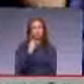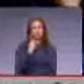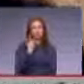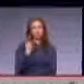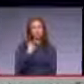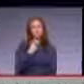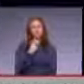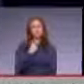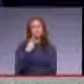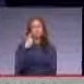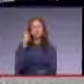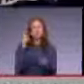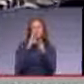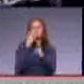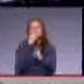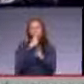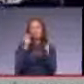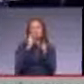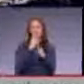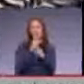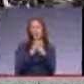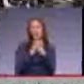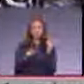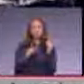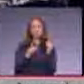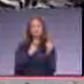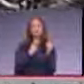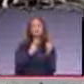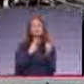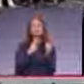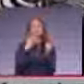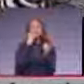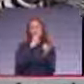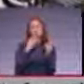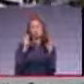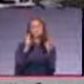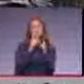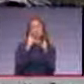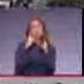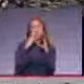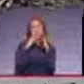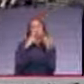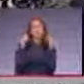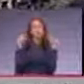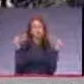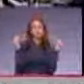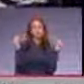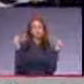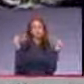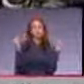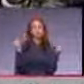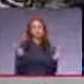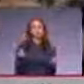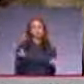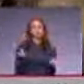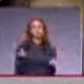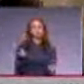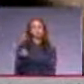والله، بيوحشوني والله، بيوحشوني والله العظيم بيوحشوني. يا رب مش قادره اكمل.